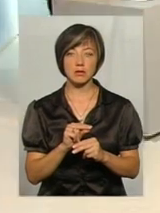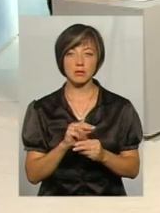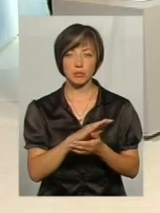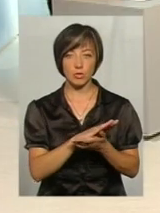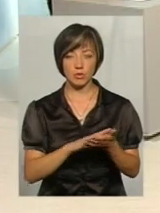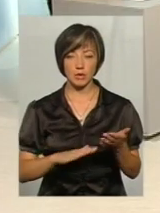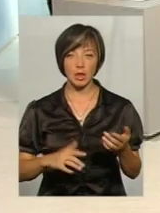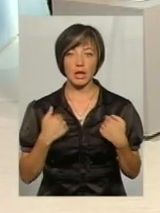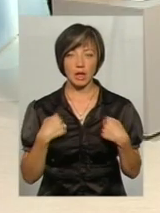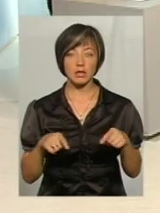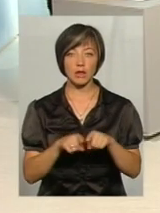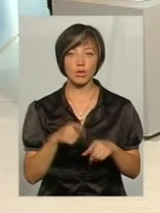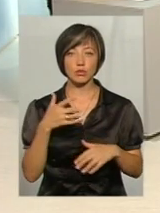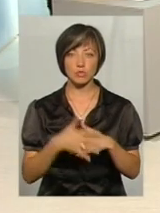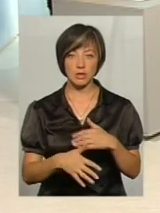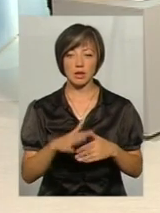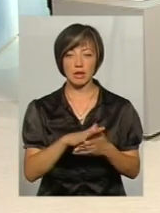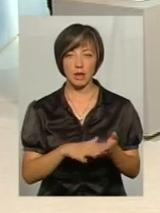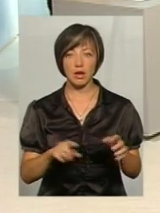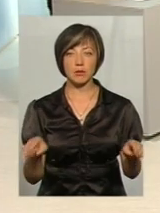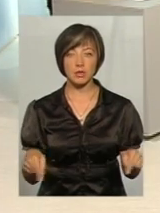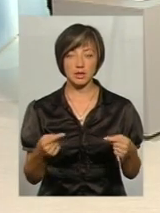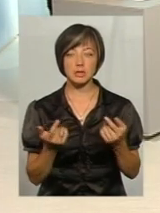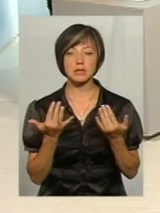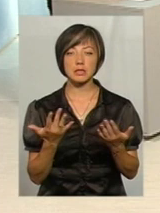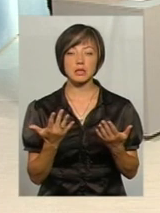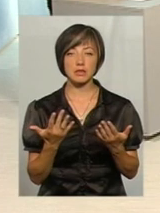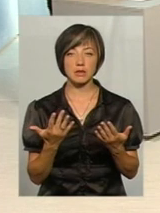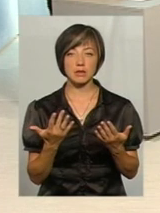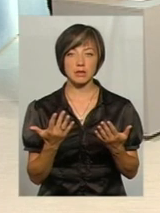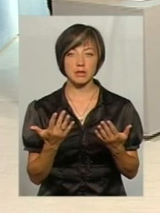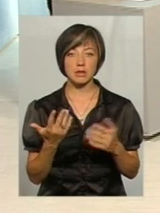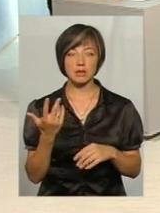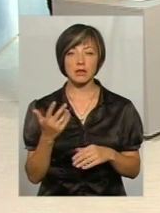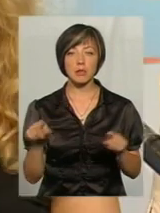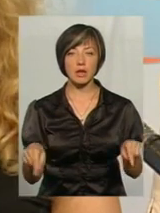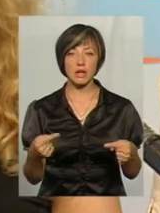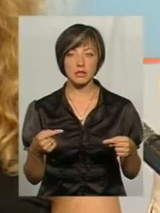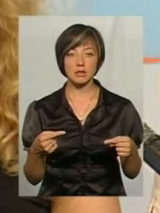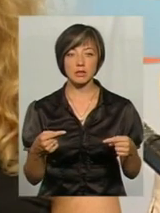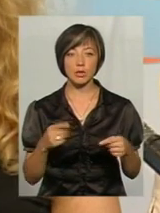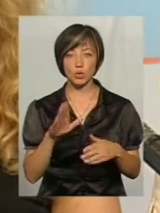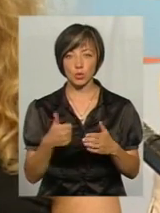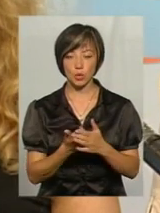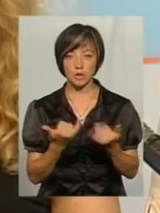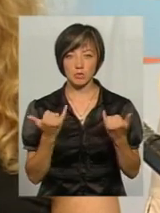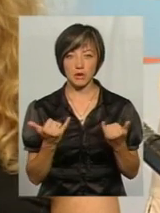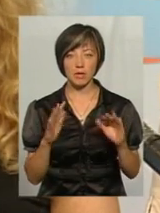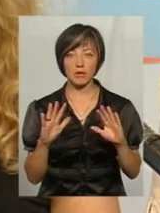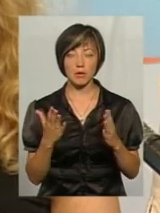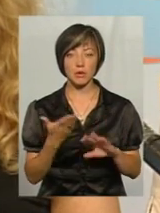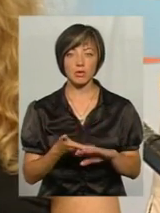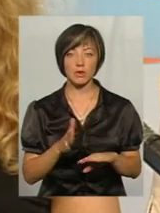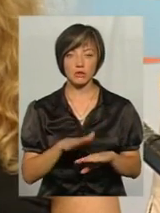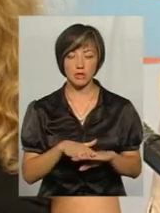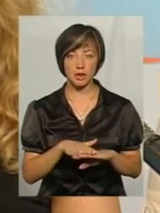лікування її надали. Я так розумію, що надалі була реабілітація. Реабілітація, так? Скільки вона триває? Ну, реабілітація триває до цих пір, тому що випадок достатньо